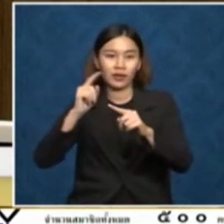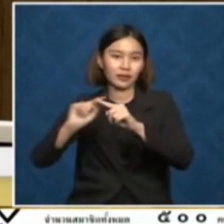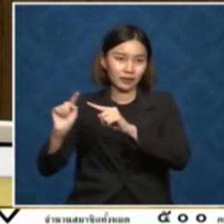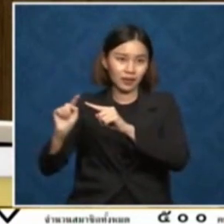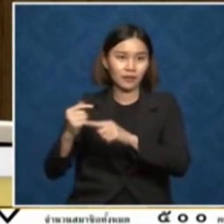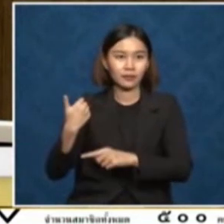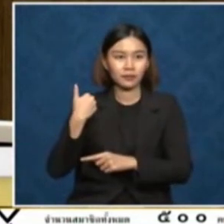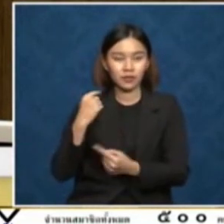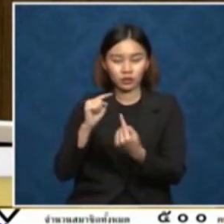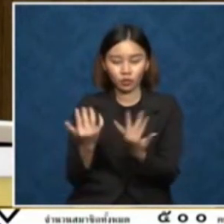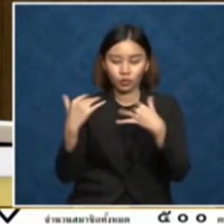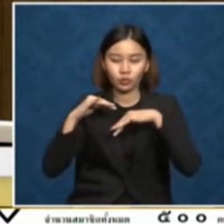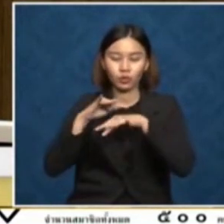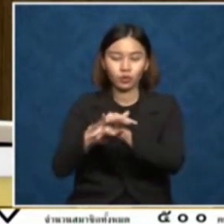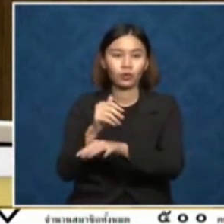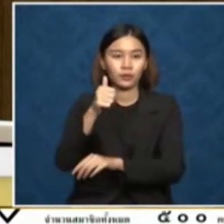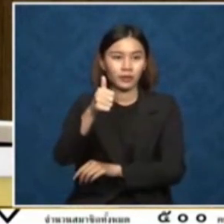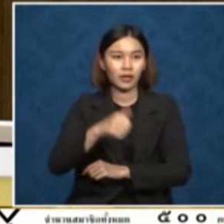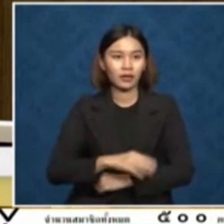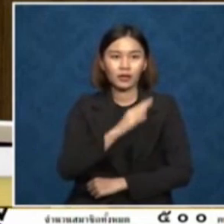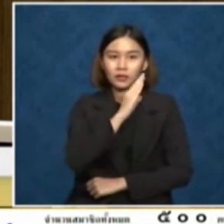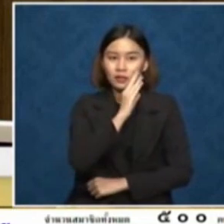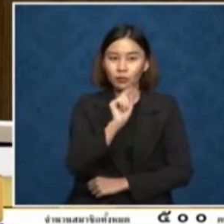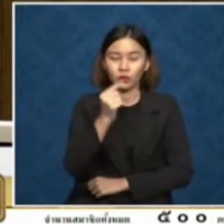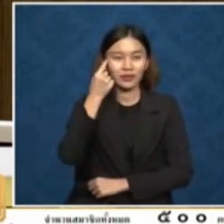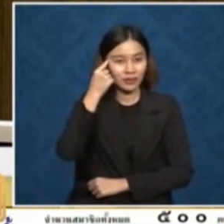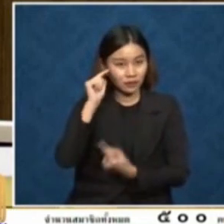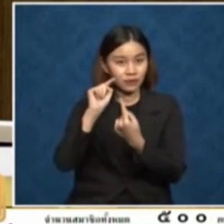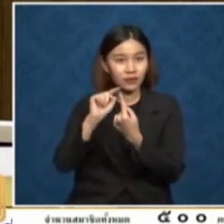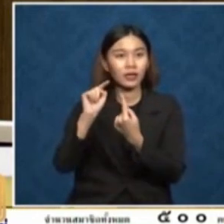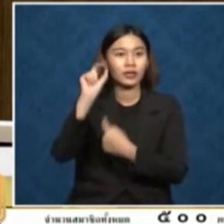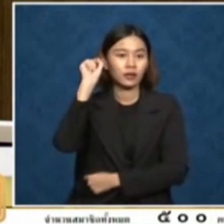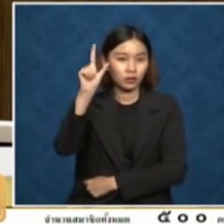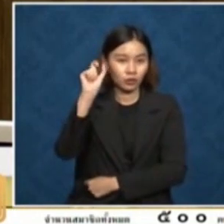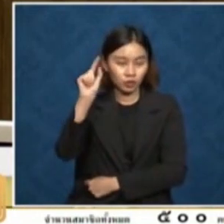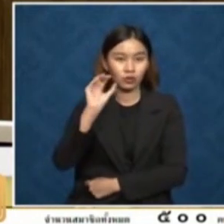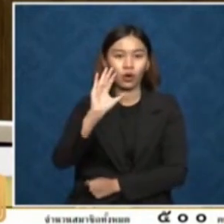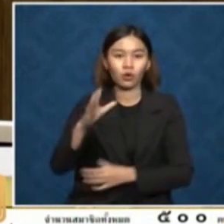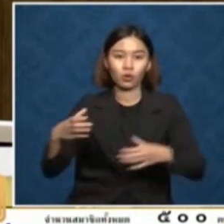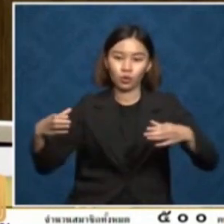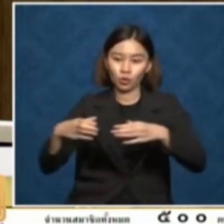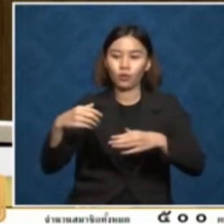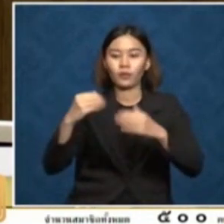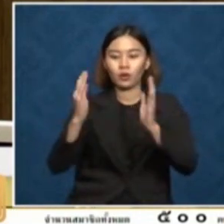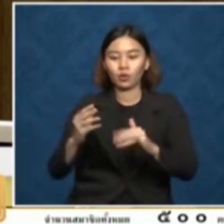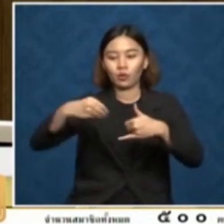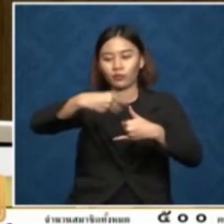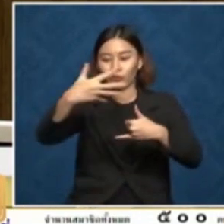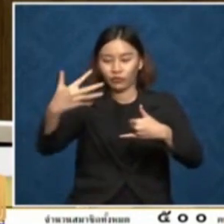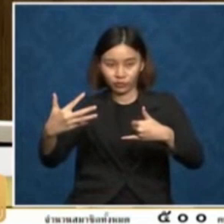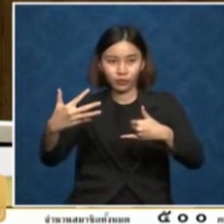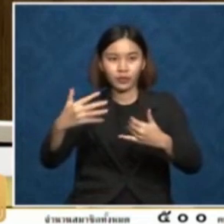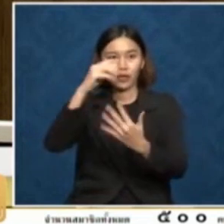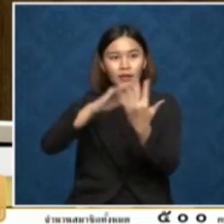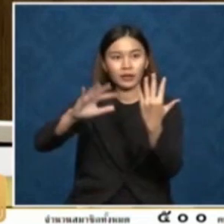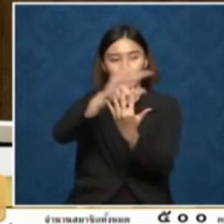ารถสร้างพื้นที่การมีส่วนร่วมหากเราเห็นว่าเรื่องนี้เป็นเรื่องเร่งด่วนของบุคคลผู้มีความหลากหลายทางเพศ